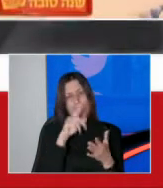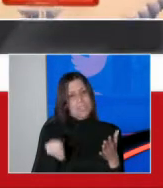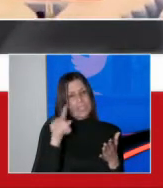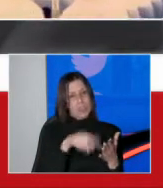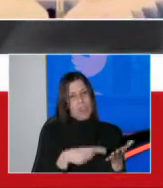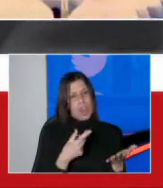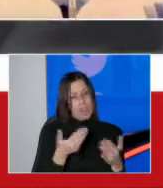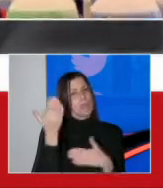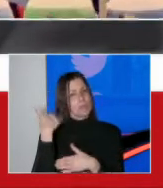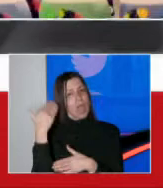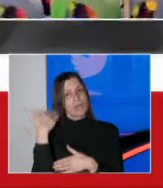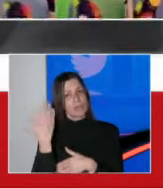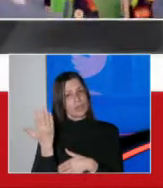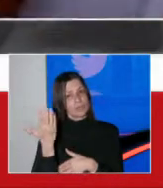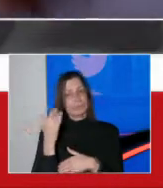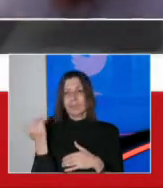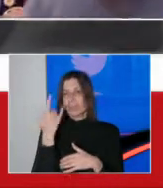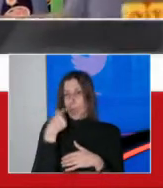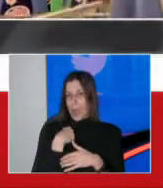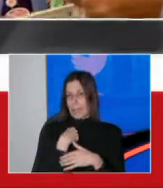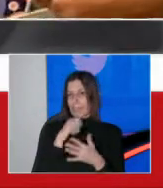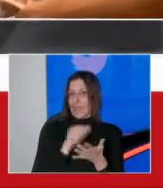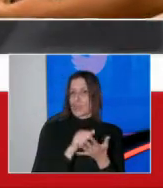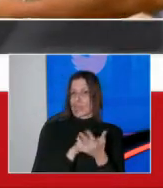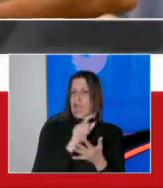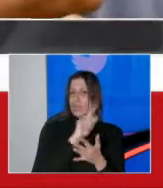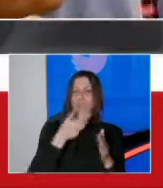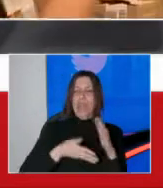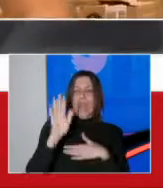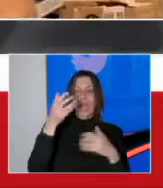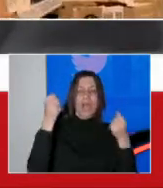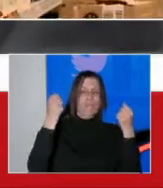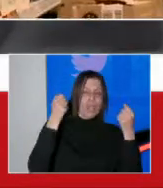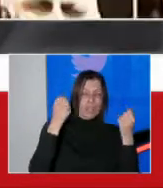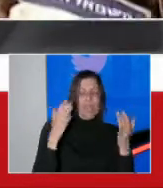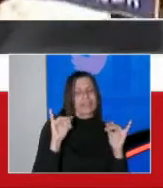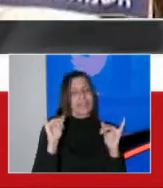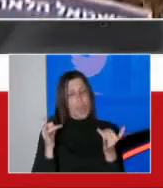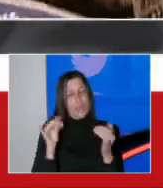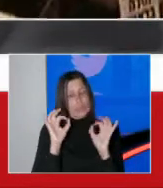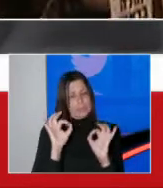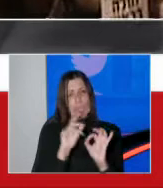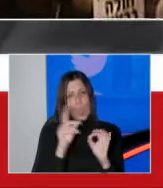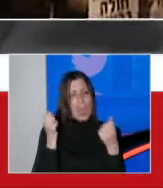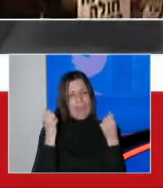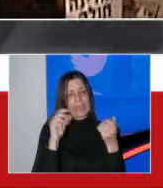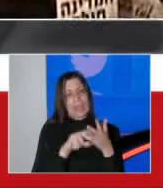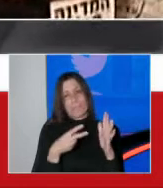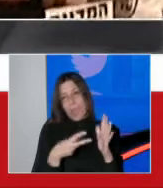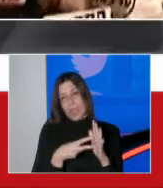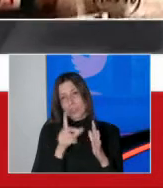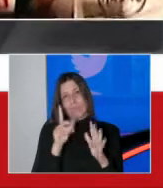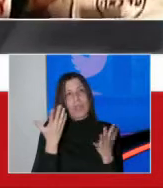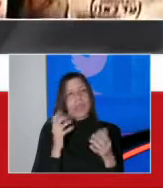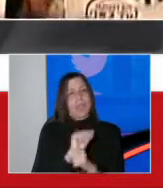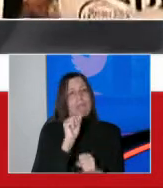באמת, כאילו בעבר, אתה יודע, תמיד אומרים לנו, עיתונאי אסור שילך להפגנה. נכון, בסדר, לא להפגנה פוליטית, אבל מה עם